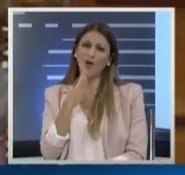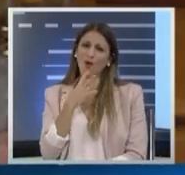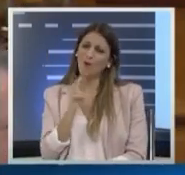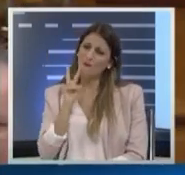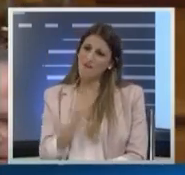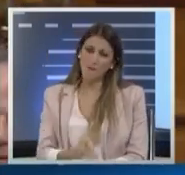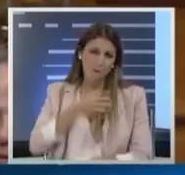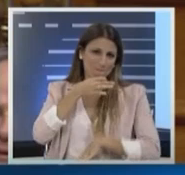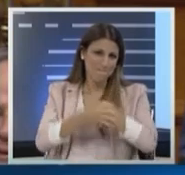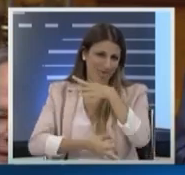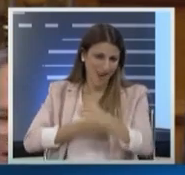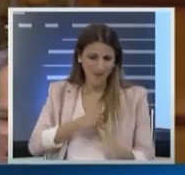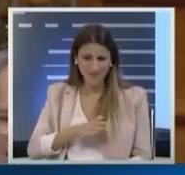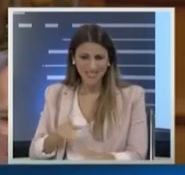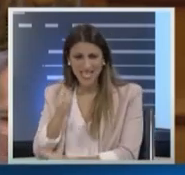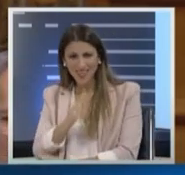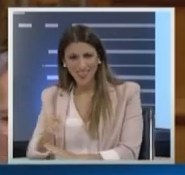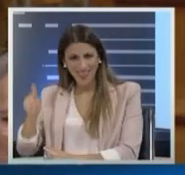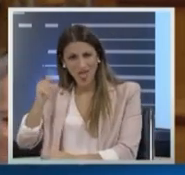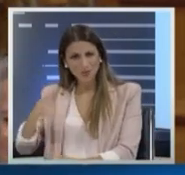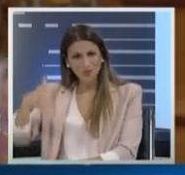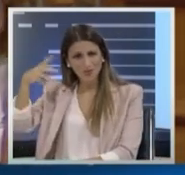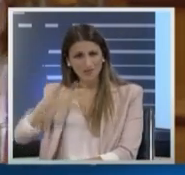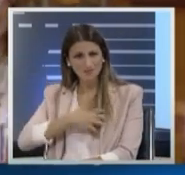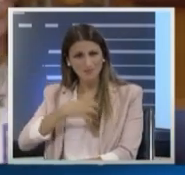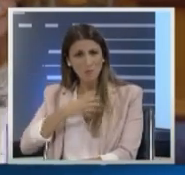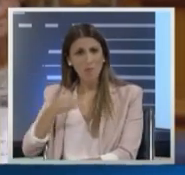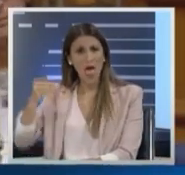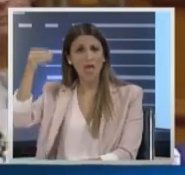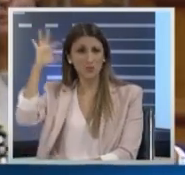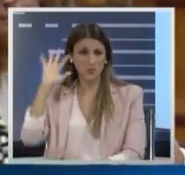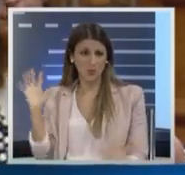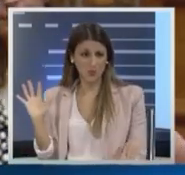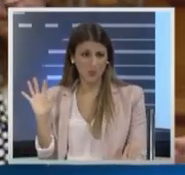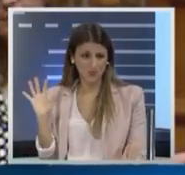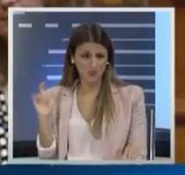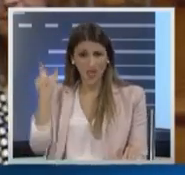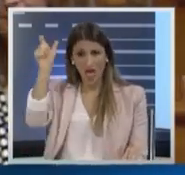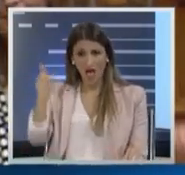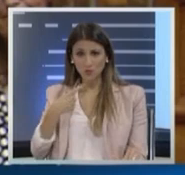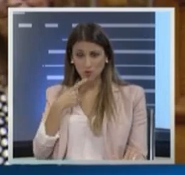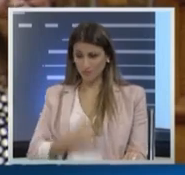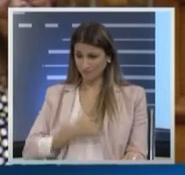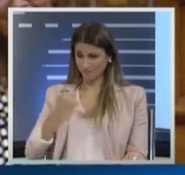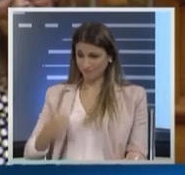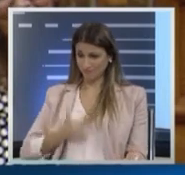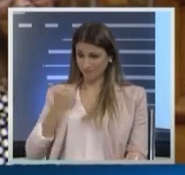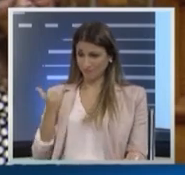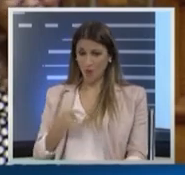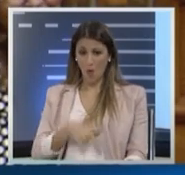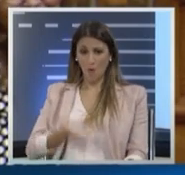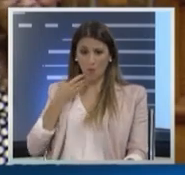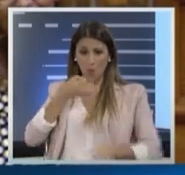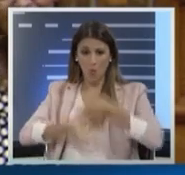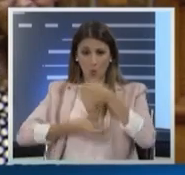οποίος είπε ότι μακρηγόρησα στη δευτερομιλία επειδή με κατατρόπωσε στην πρωτομιλία. Οπότε τέτοια κατατρόπωση